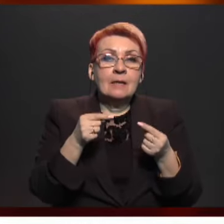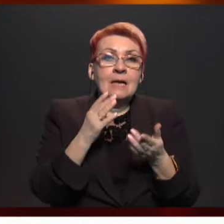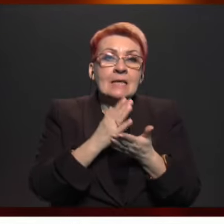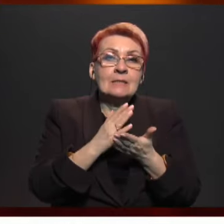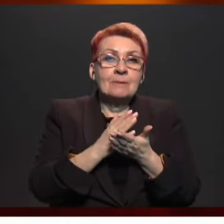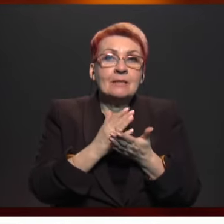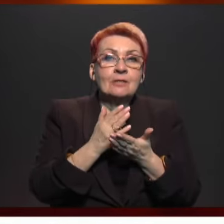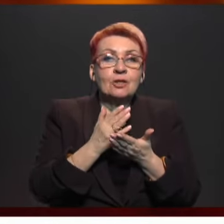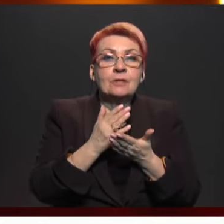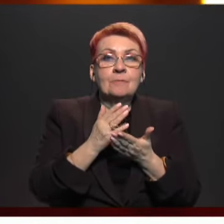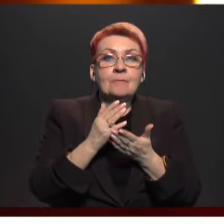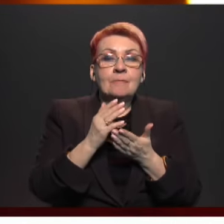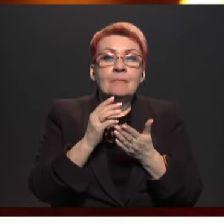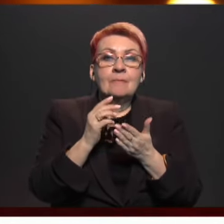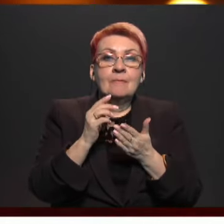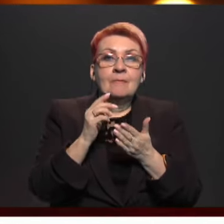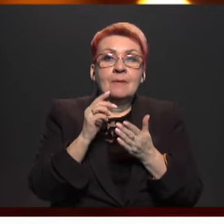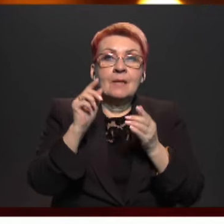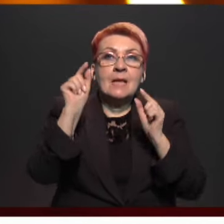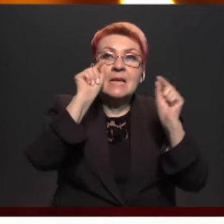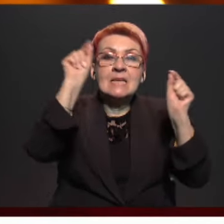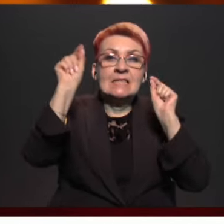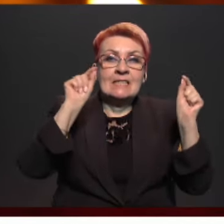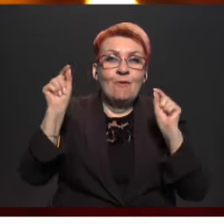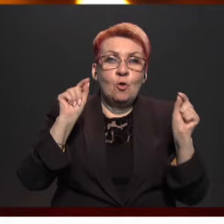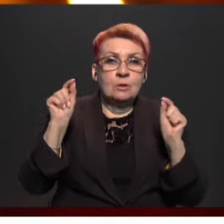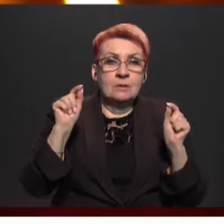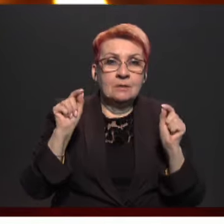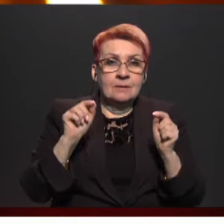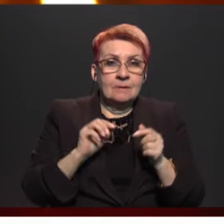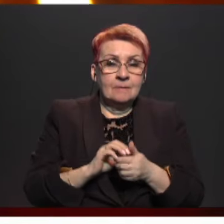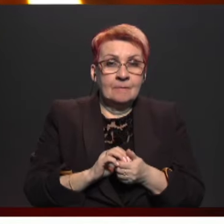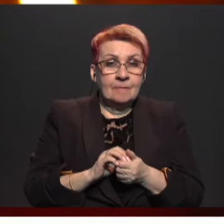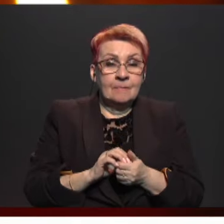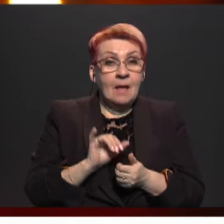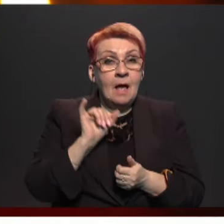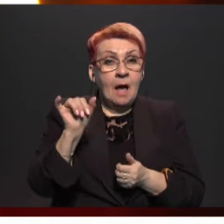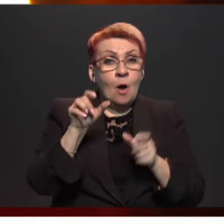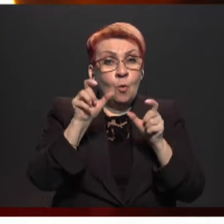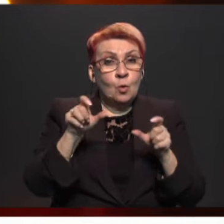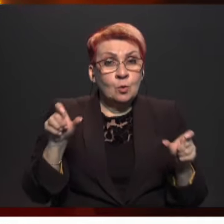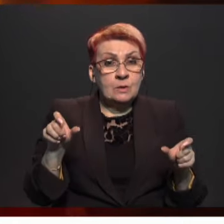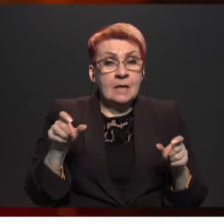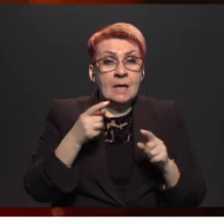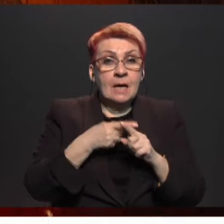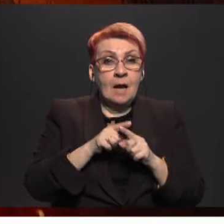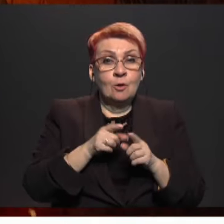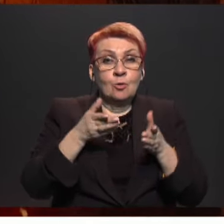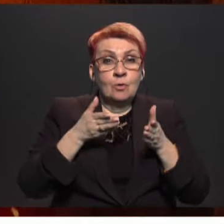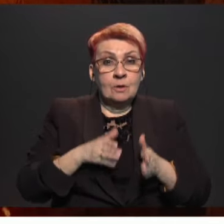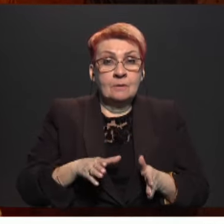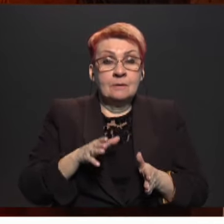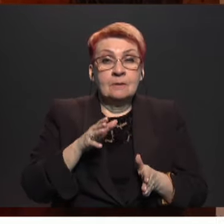в момент его рождения. Но в этом случае у людей, которые родились в один и тот же